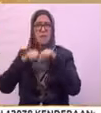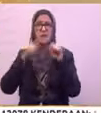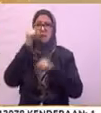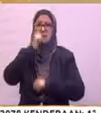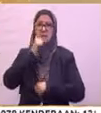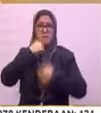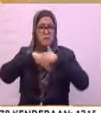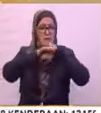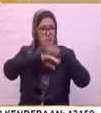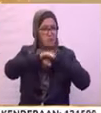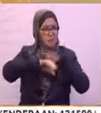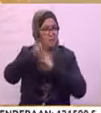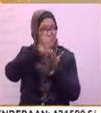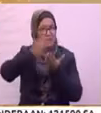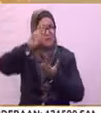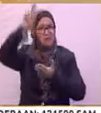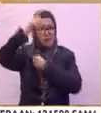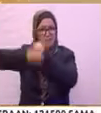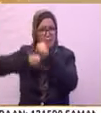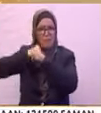ni, tidak ada